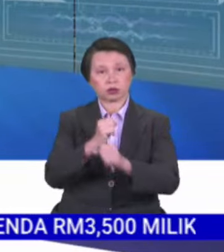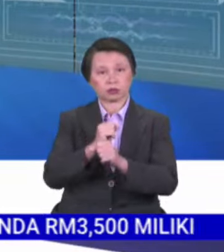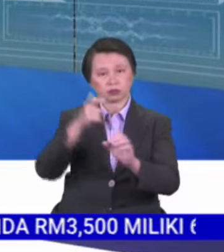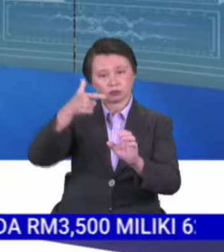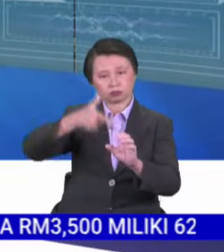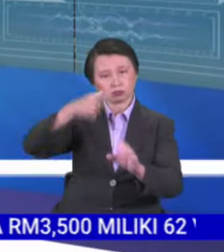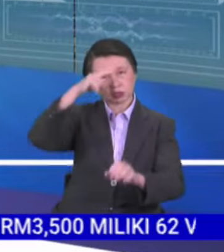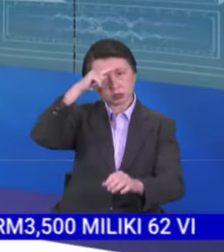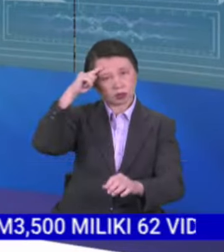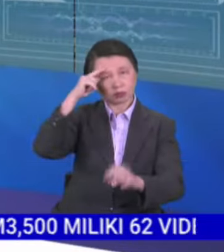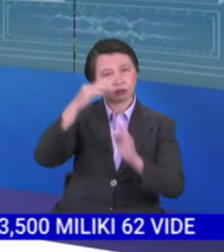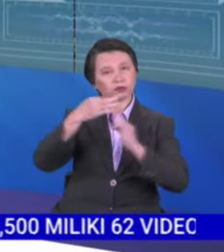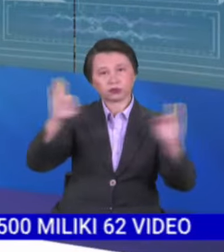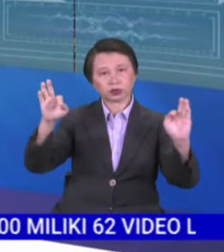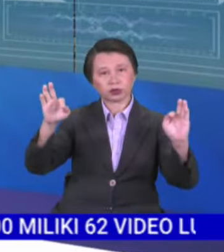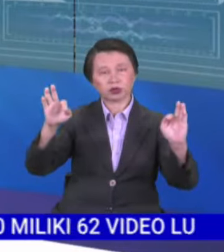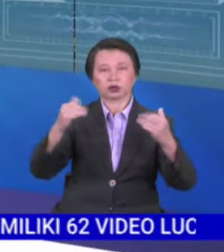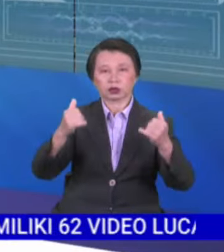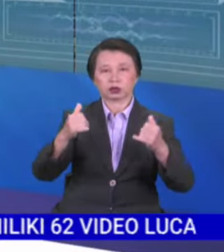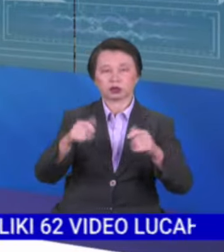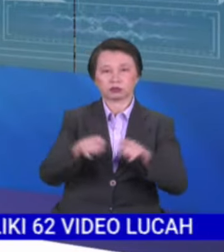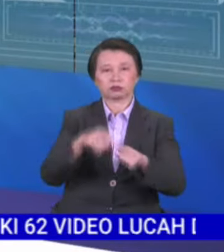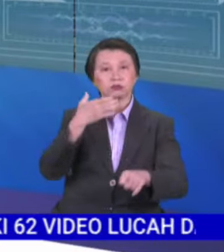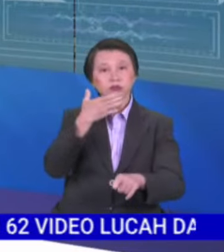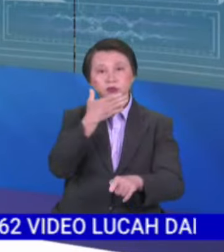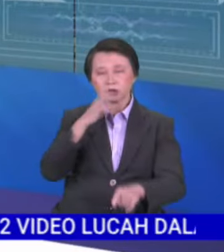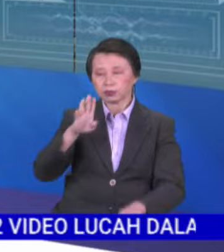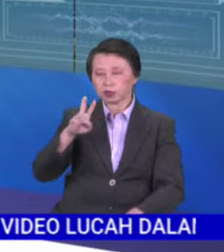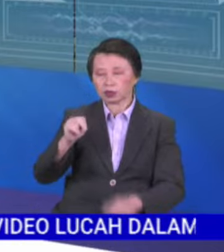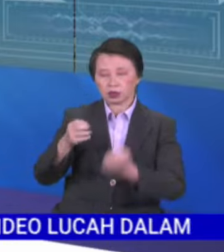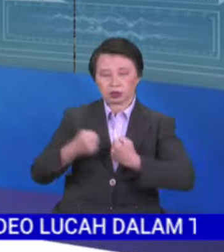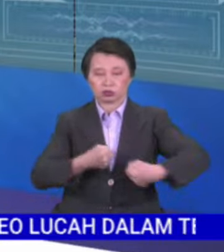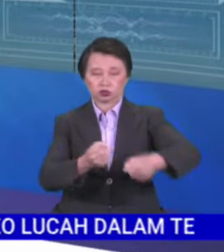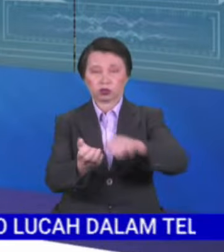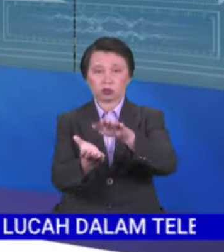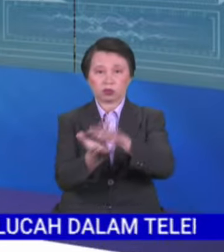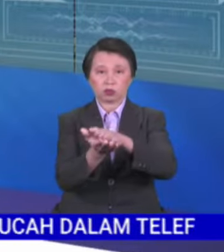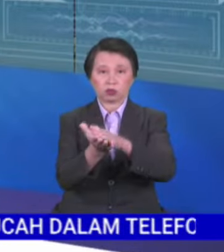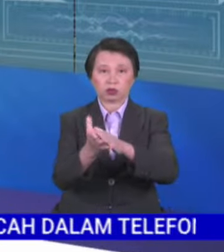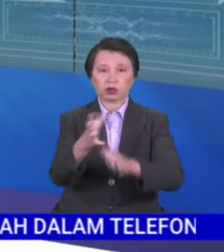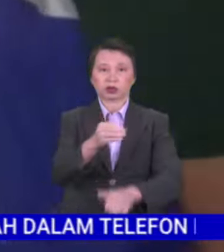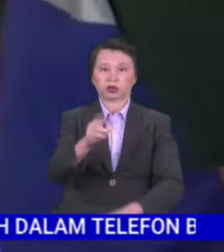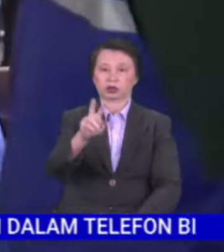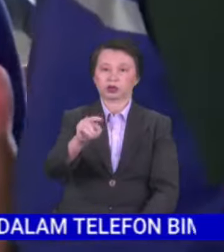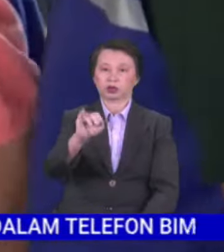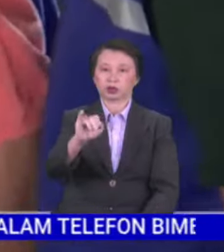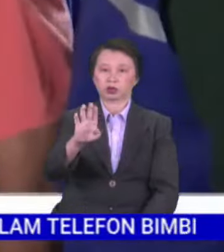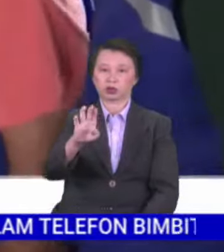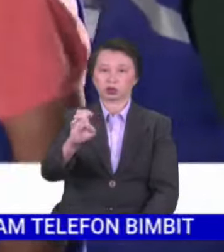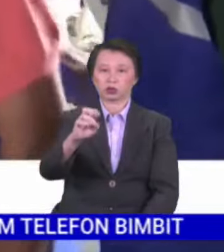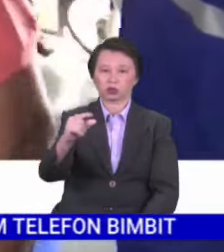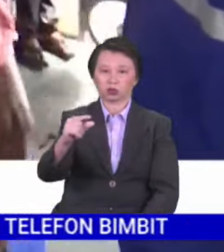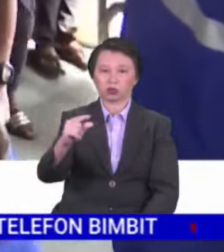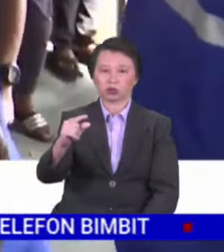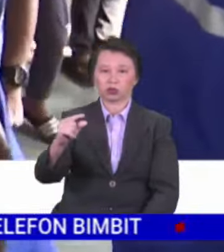percuma. Ia merupakan inisiatif bersama pemuda BN Sungai Buaya dan Nibong Tebal.